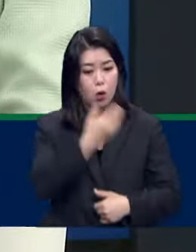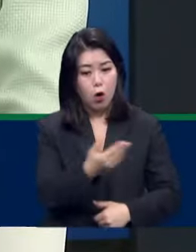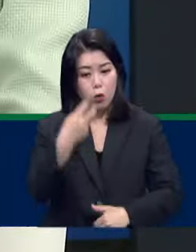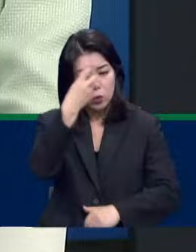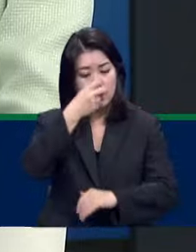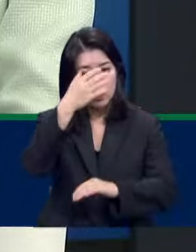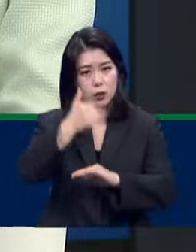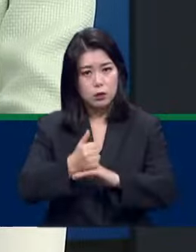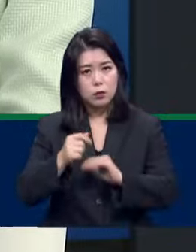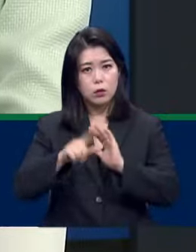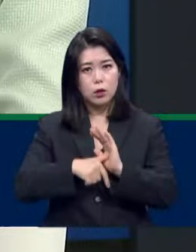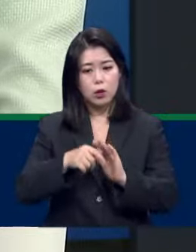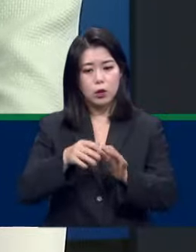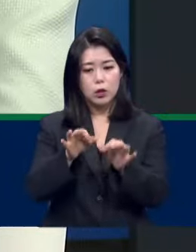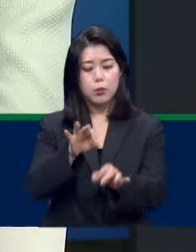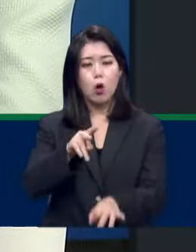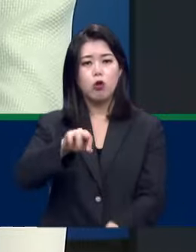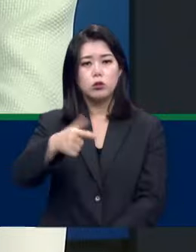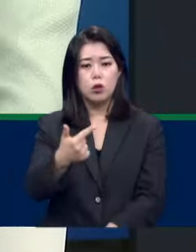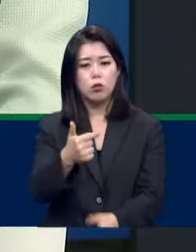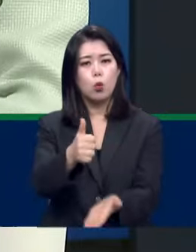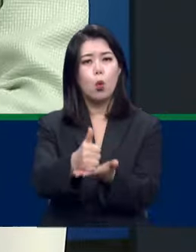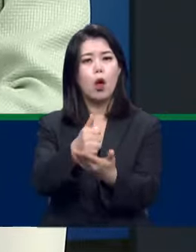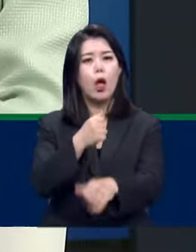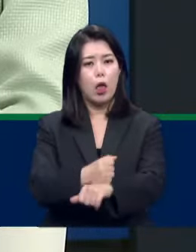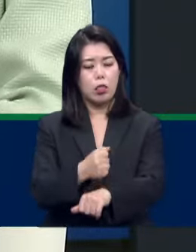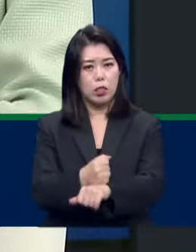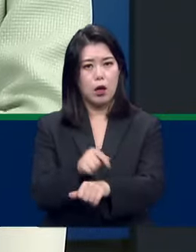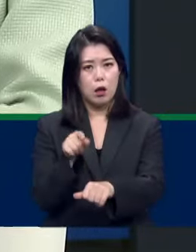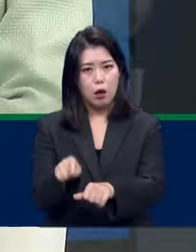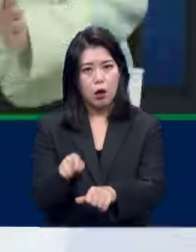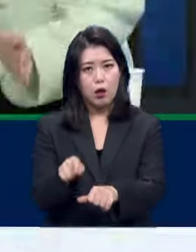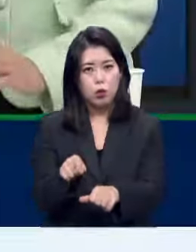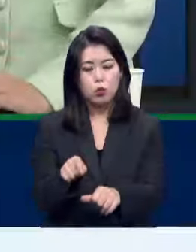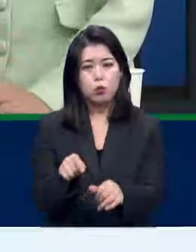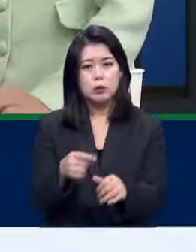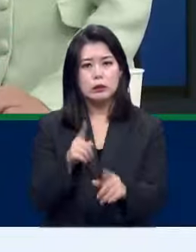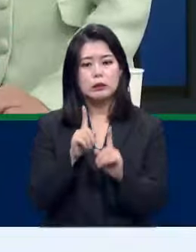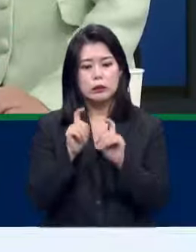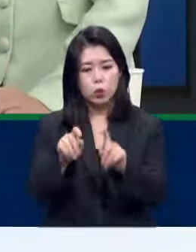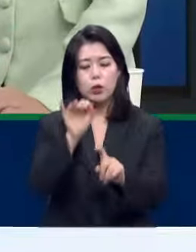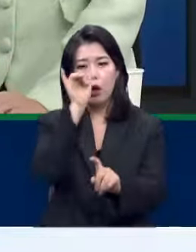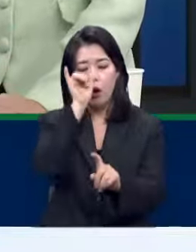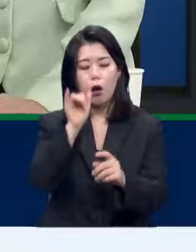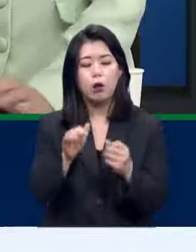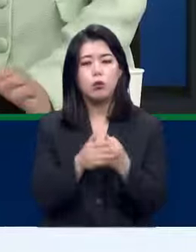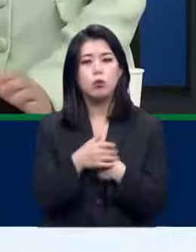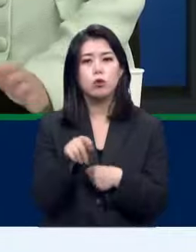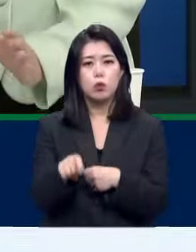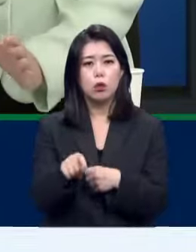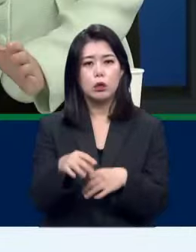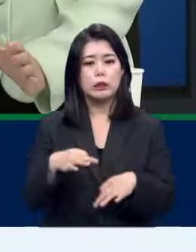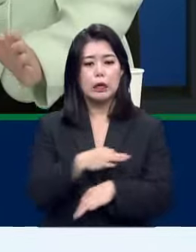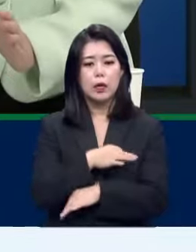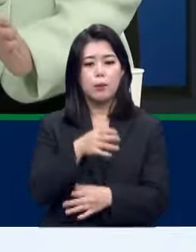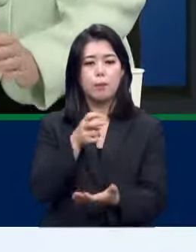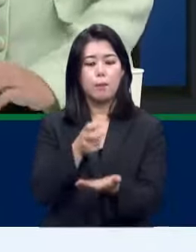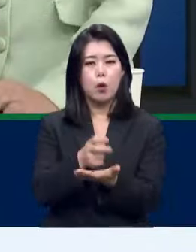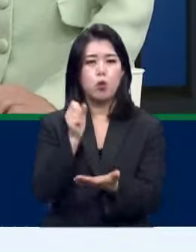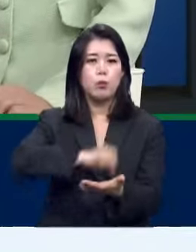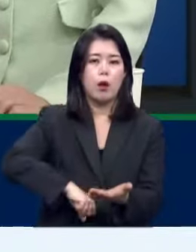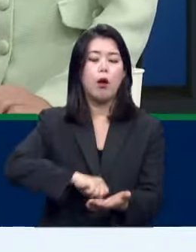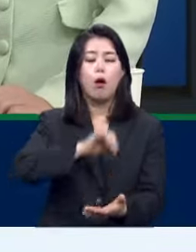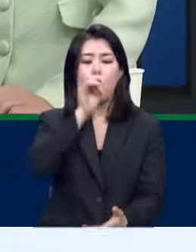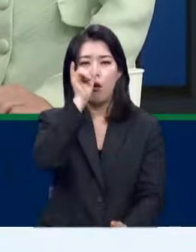대가로 김영선 전 의원을 공천해 준 것 아니냐라는 부분도 핵심 본질적인 의혹이 이것은 정치 자금법 위반과 또